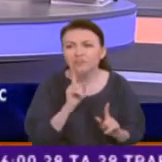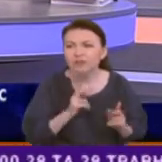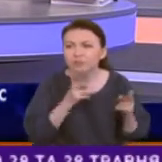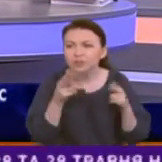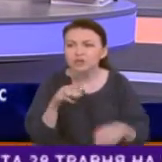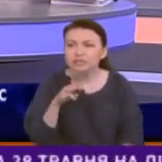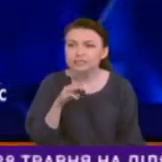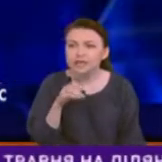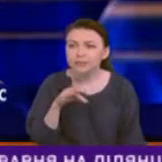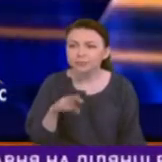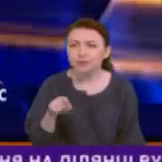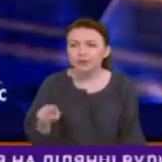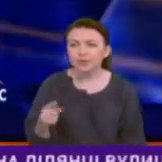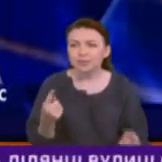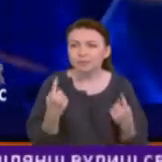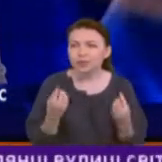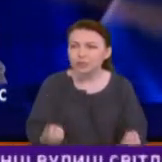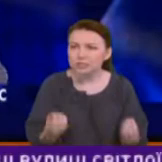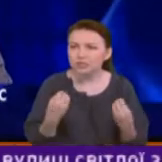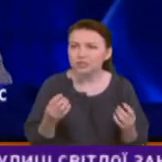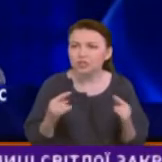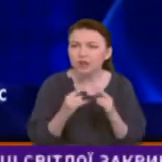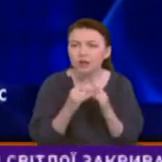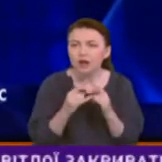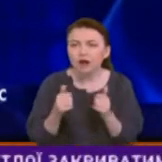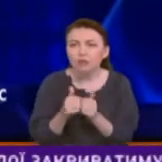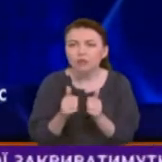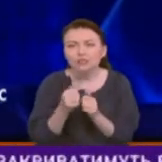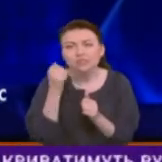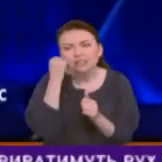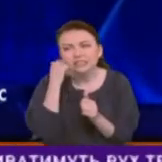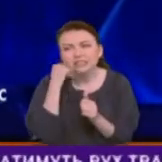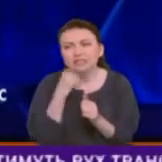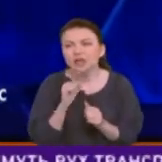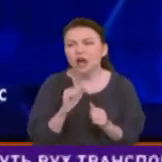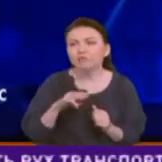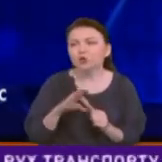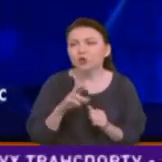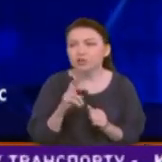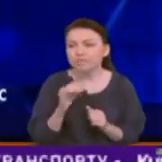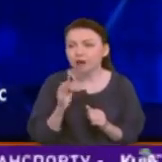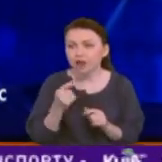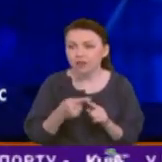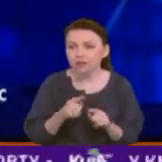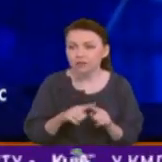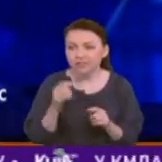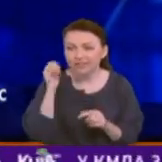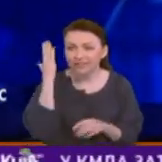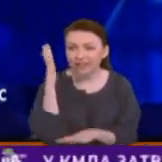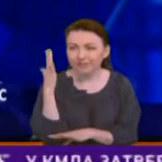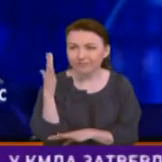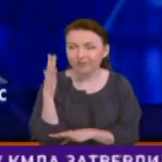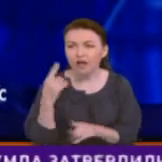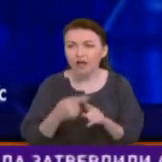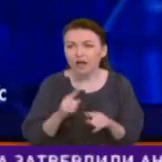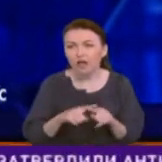там розкішний цей храм Преображенський. А тут поруч найстаріша автокефальна церква, яка була заснована, дерев'яна. І колись так вийшло, що просто